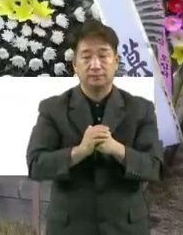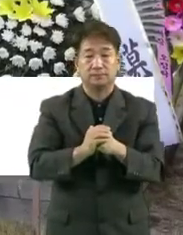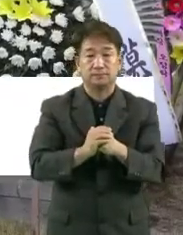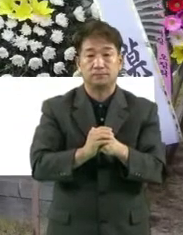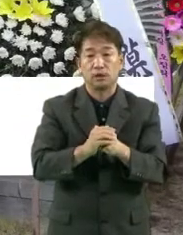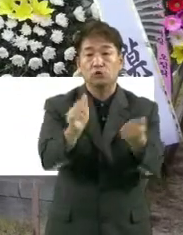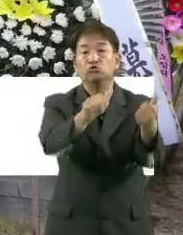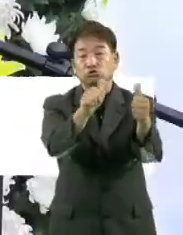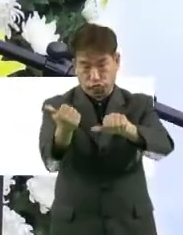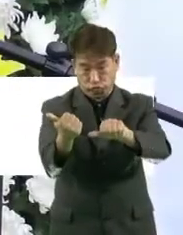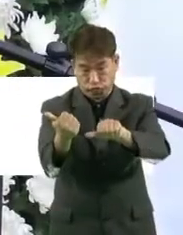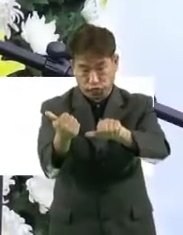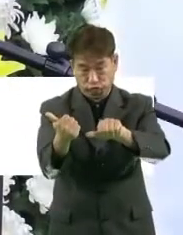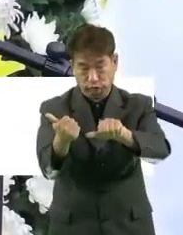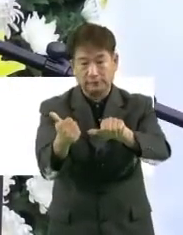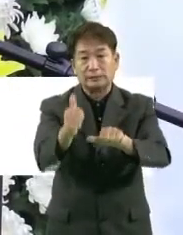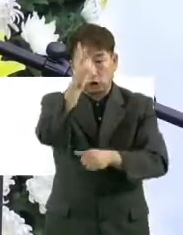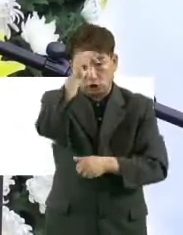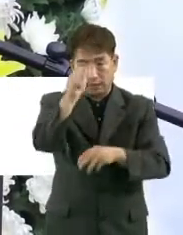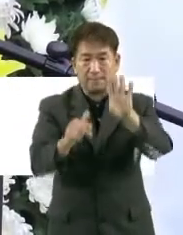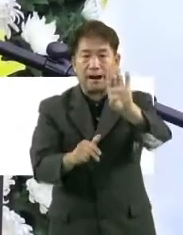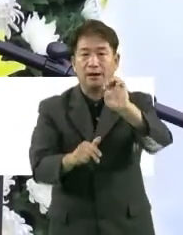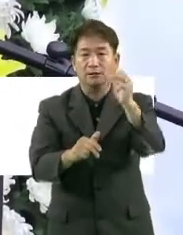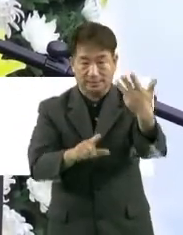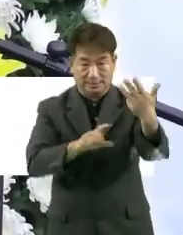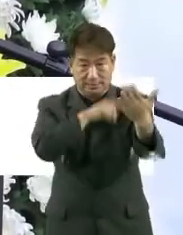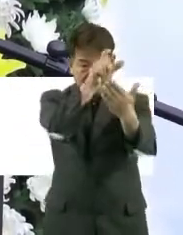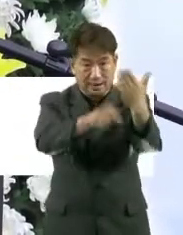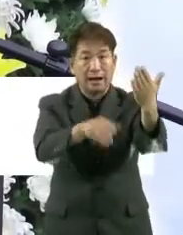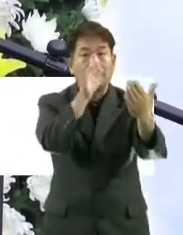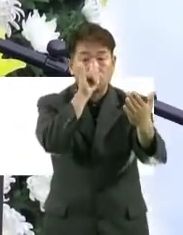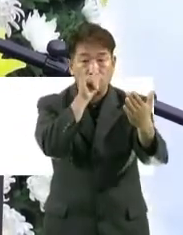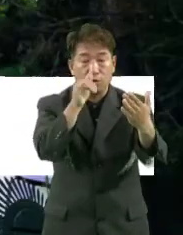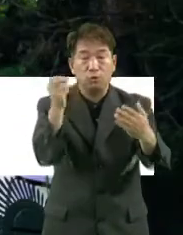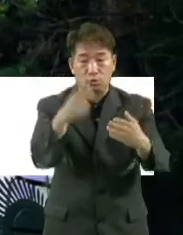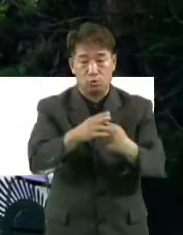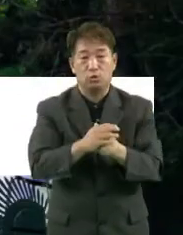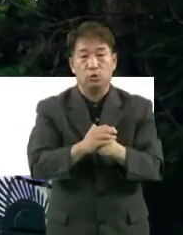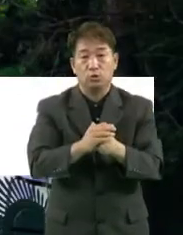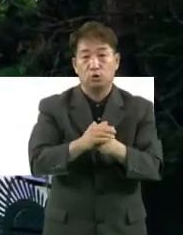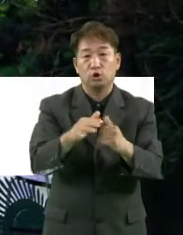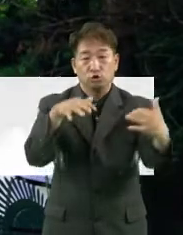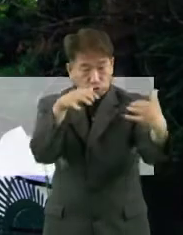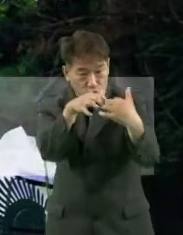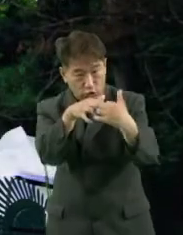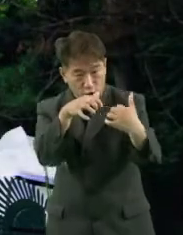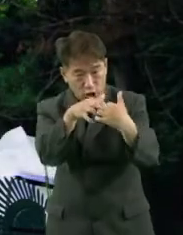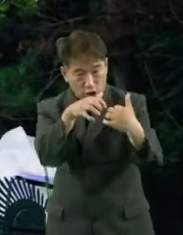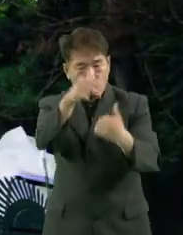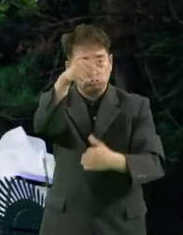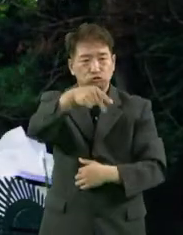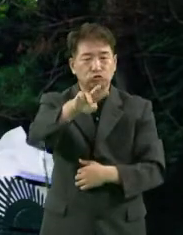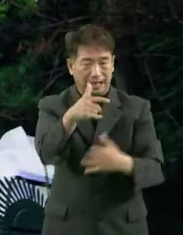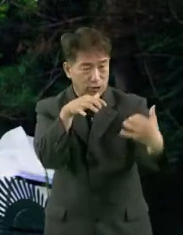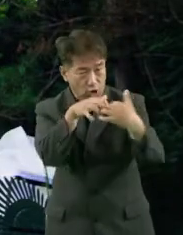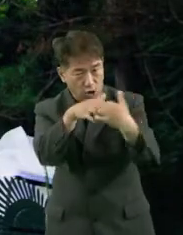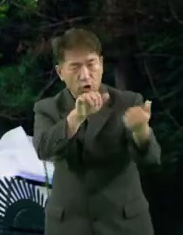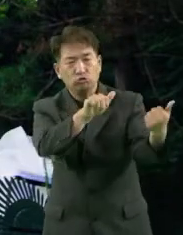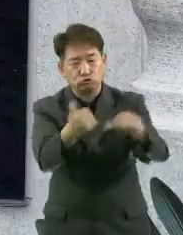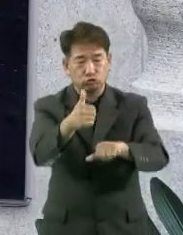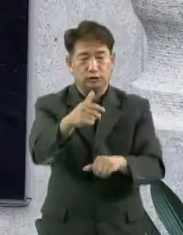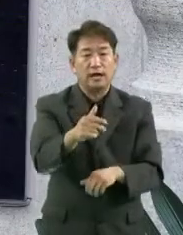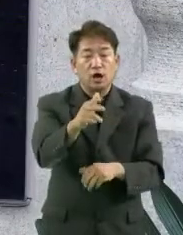순직 경찰관 48명의 명단이 새겨져 있으며 경찰 미역은 주산 전투에서 순직한 철도 경찰 심